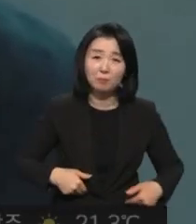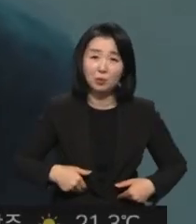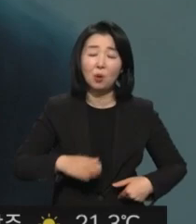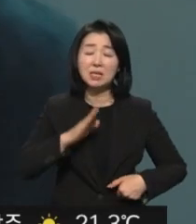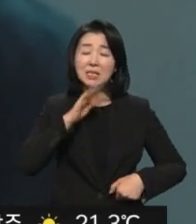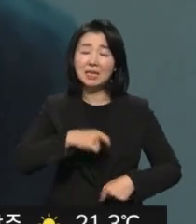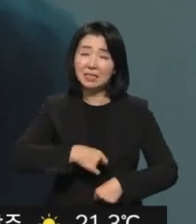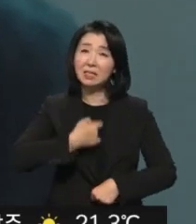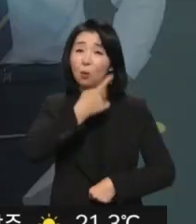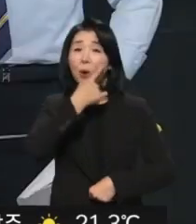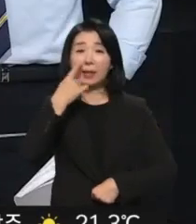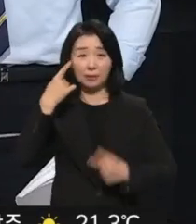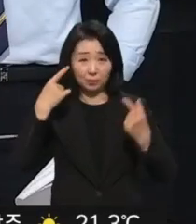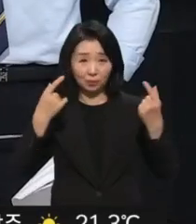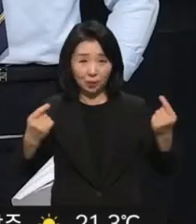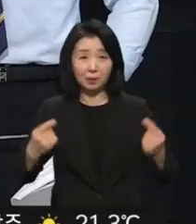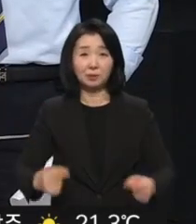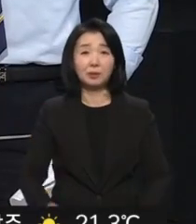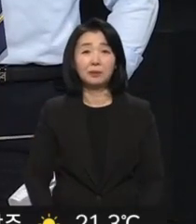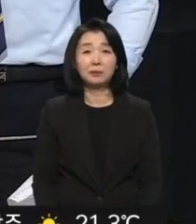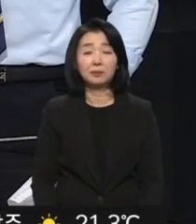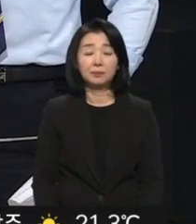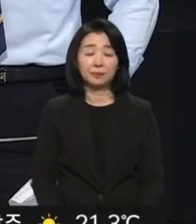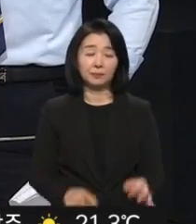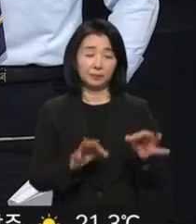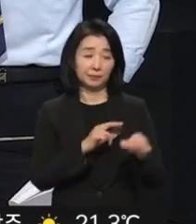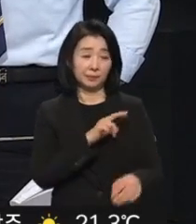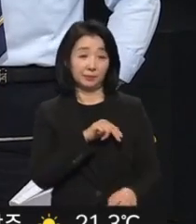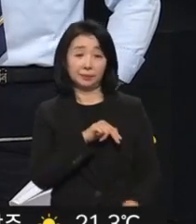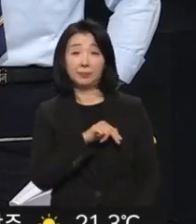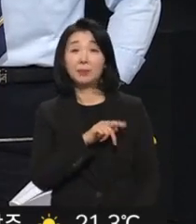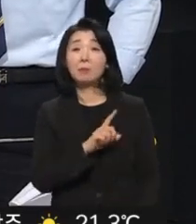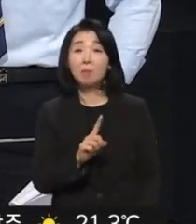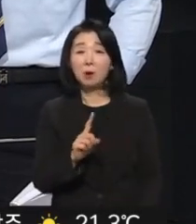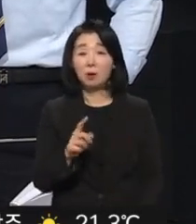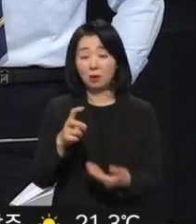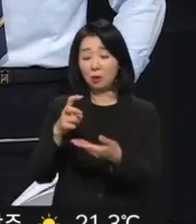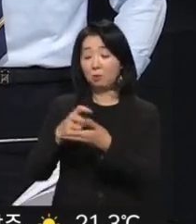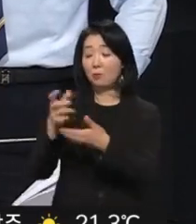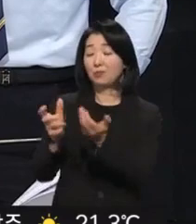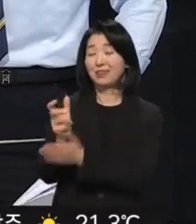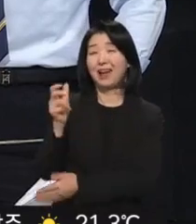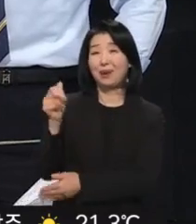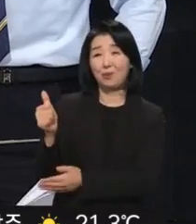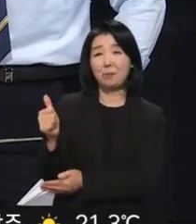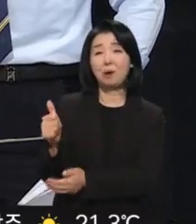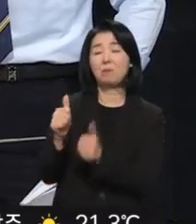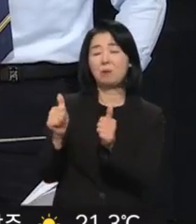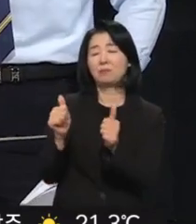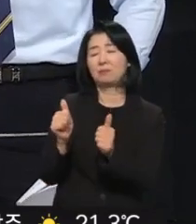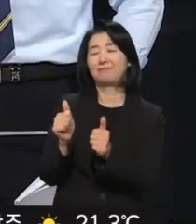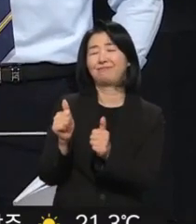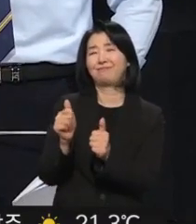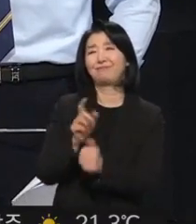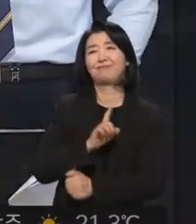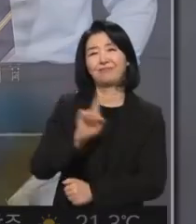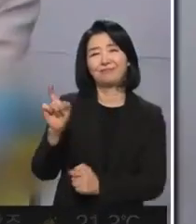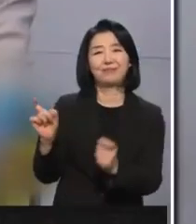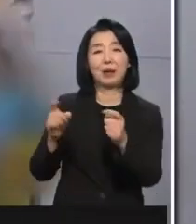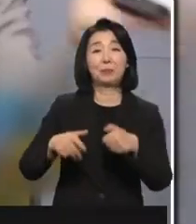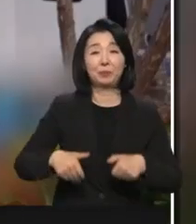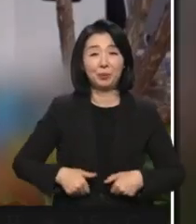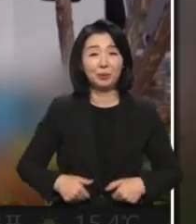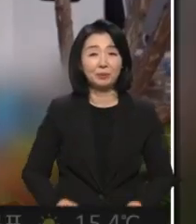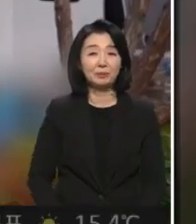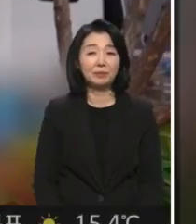팩트체크야. 이제 김 의원에게 남은 건 이 한동훈 법무부 장관과의 법적 다툼뿐인데요.